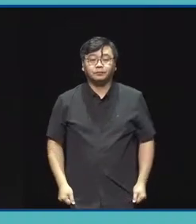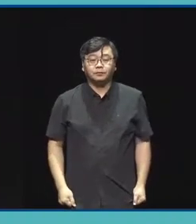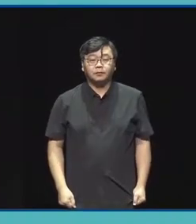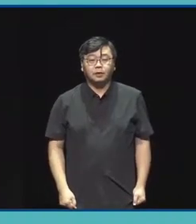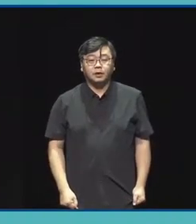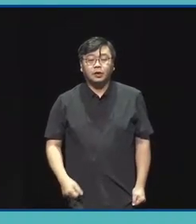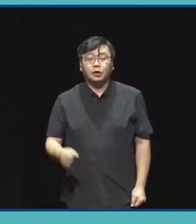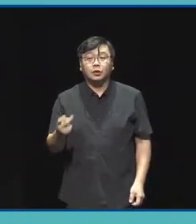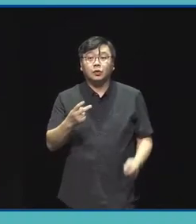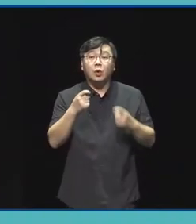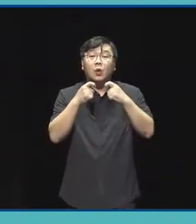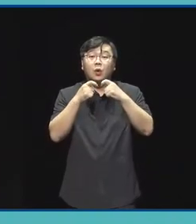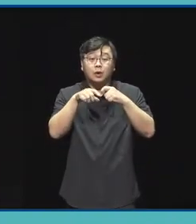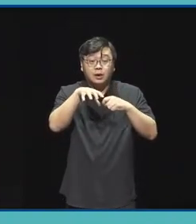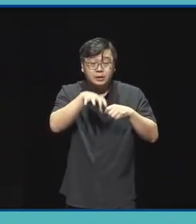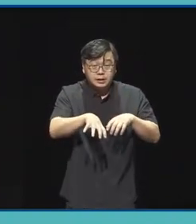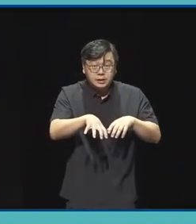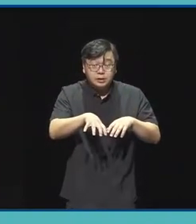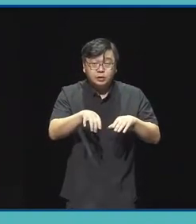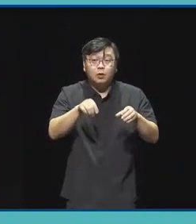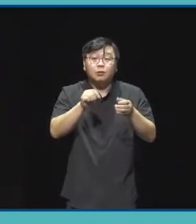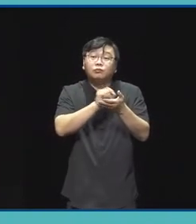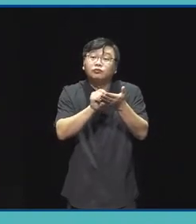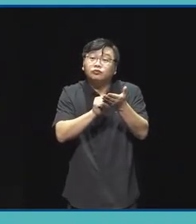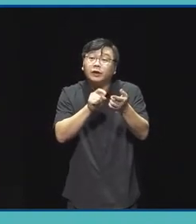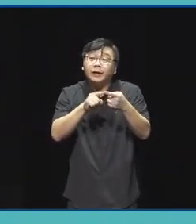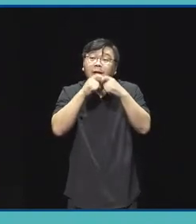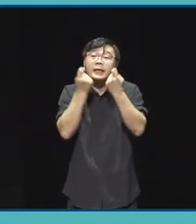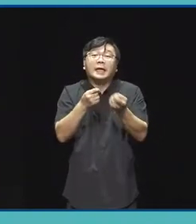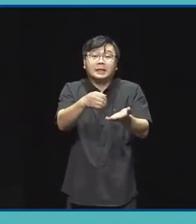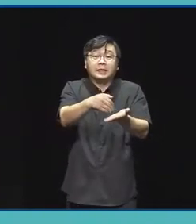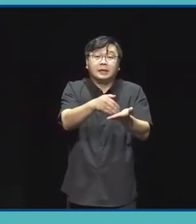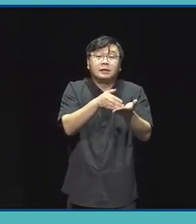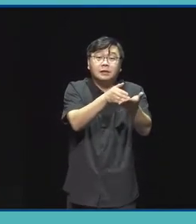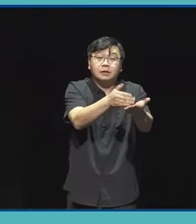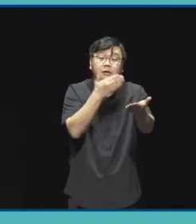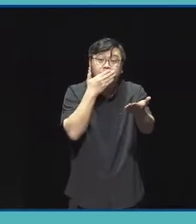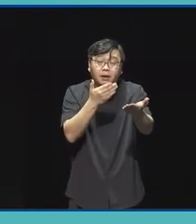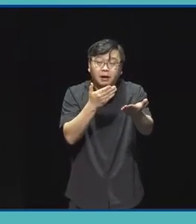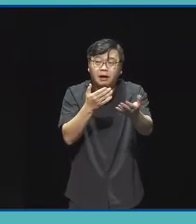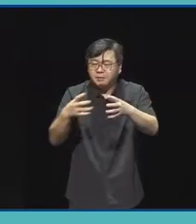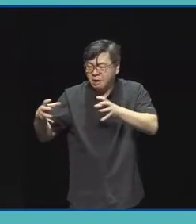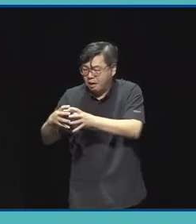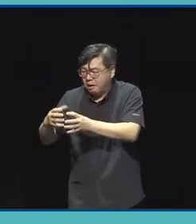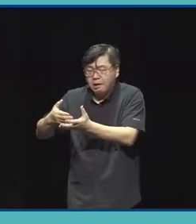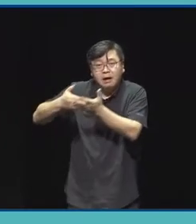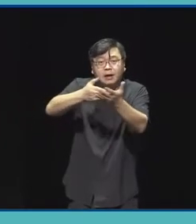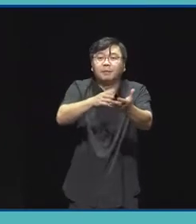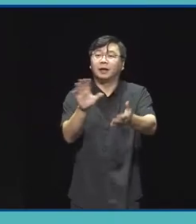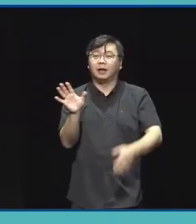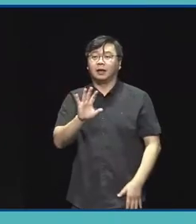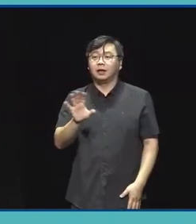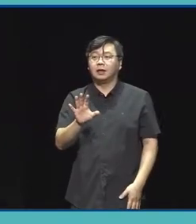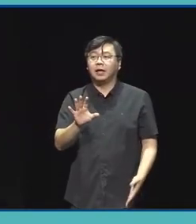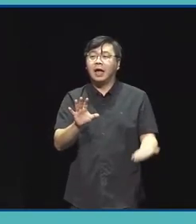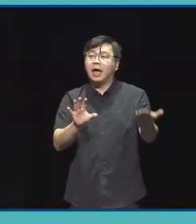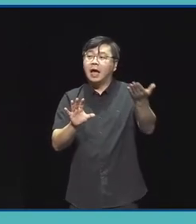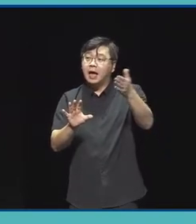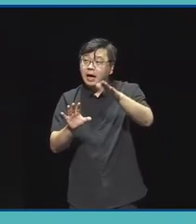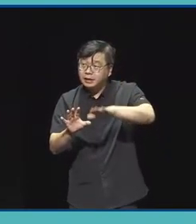개인이 신청하는 사업이므로 단체 신청은 불가합니다. 다만 개인이 다른 연구자, 동료, 비평가 등을